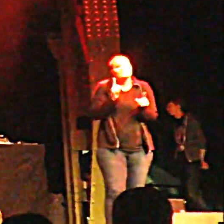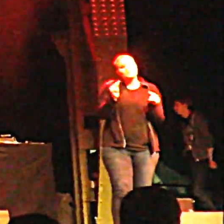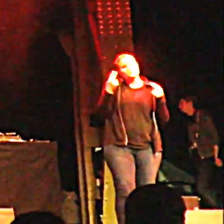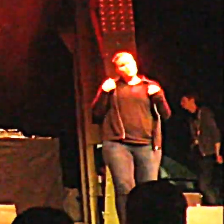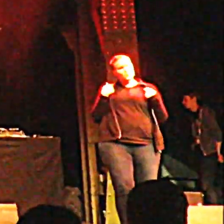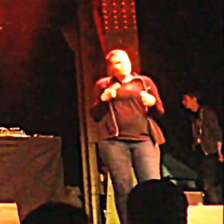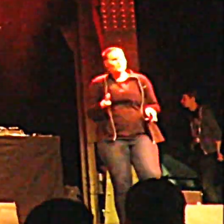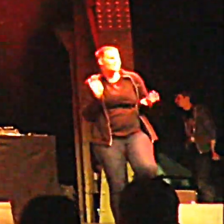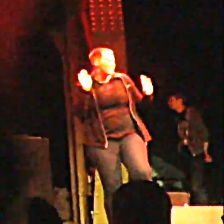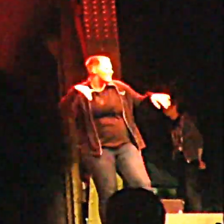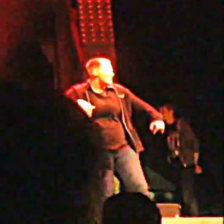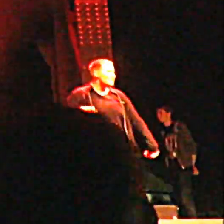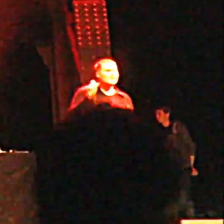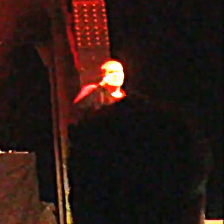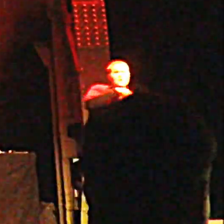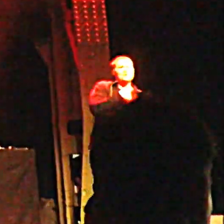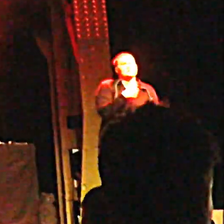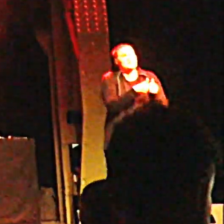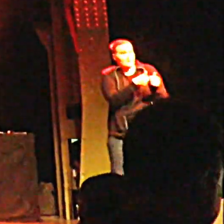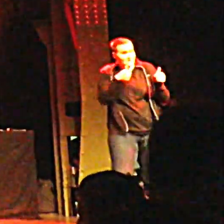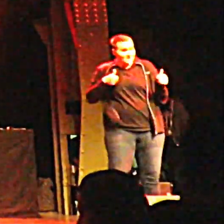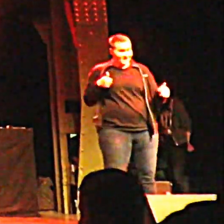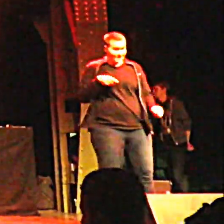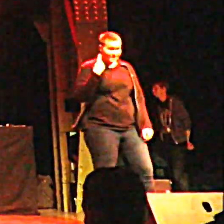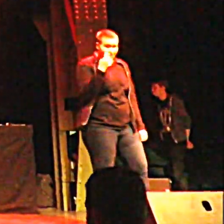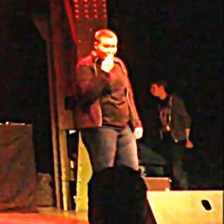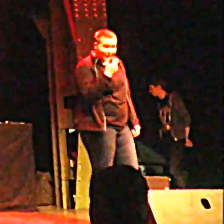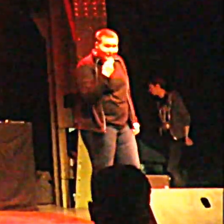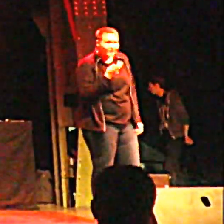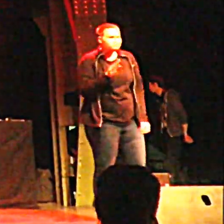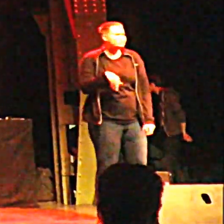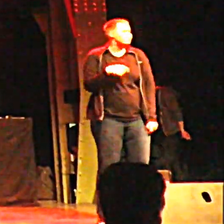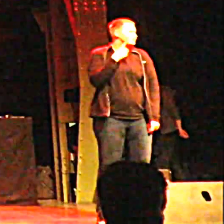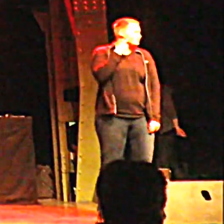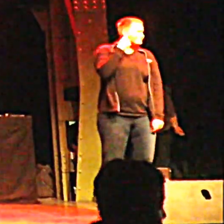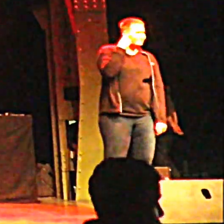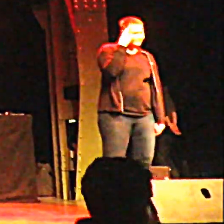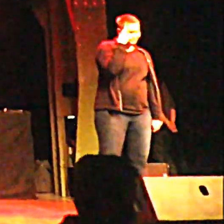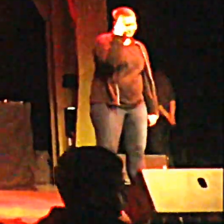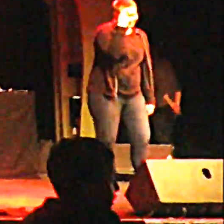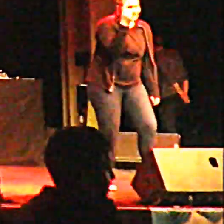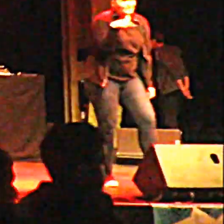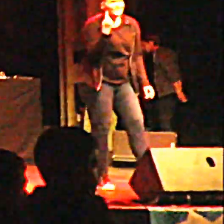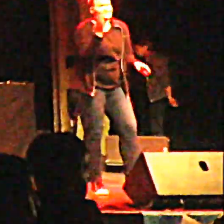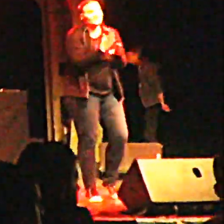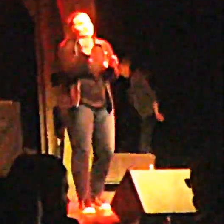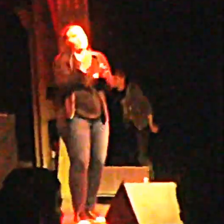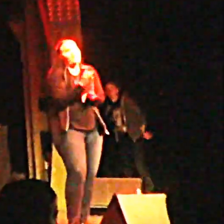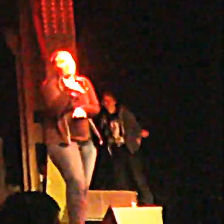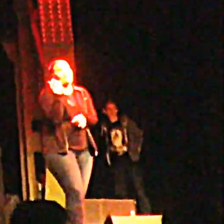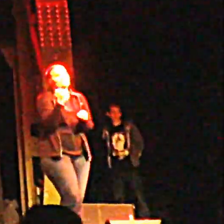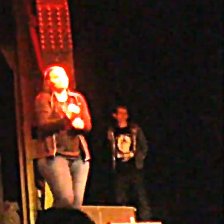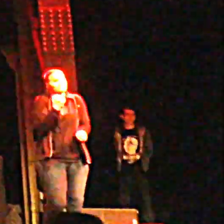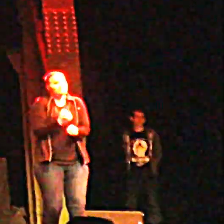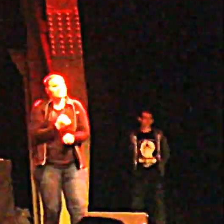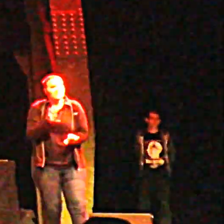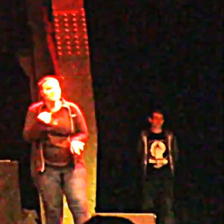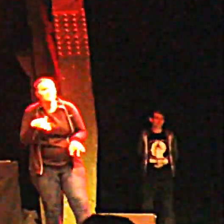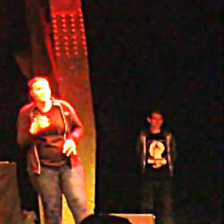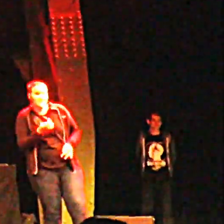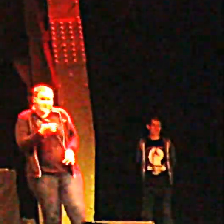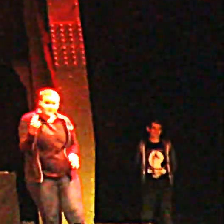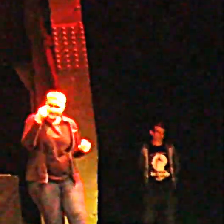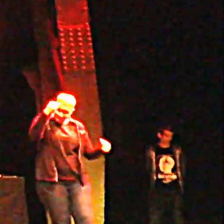day. Ist aber voll cool. Newcomer? Das ist ein schlechter Biss. DJ Freaky B. Und ich. Wir sind nicht neu im Biss. Digga.